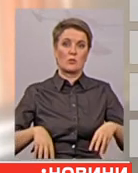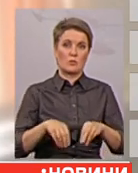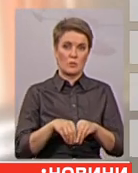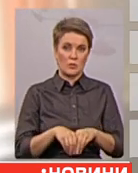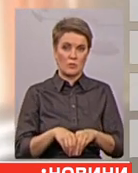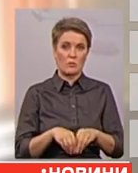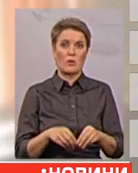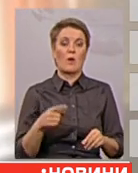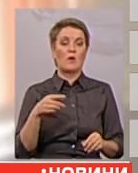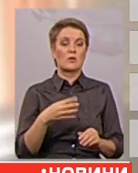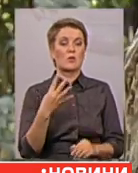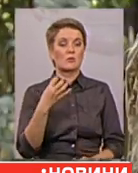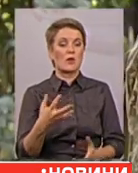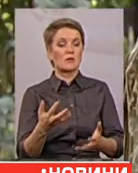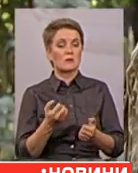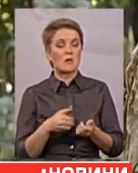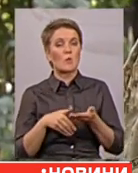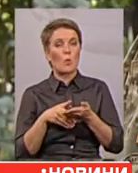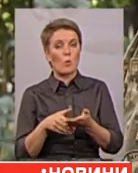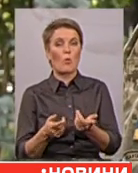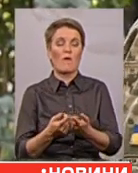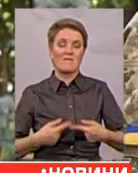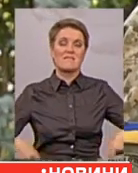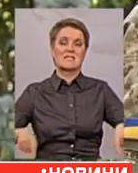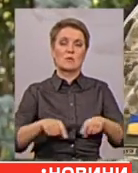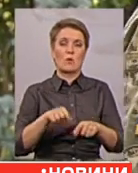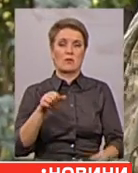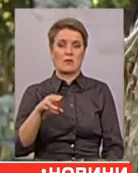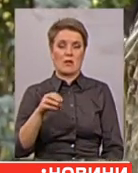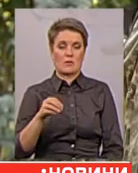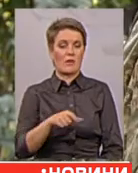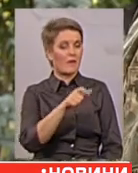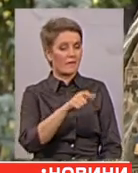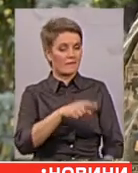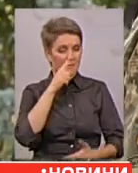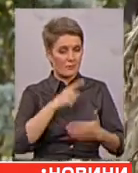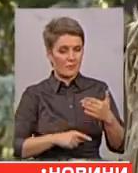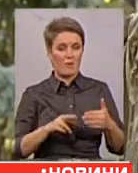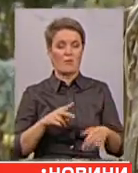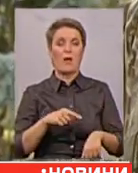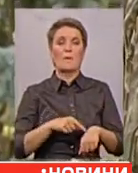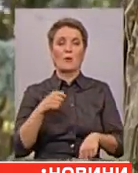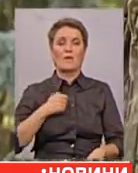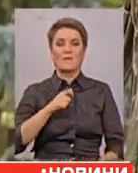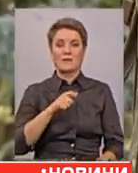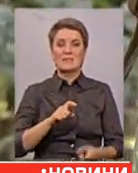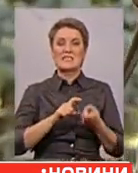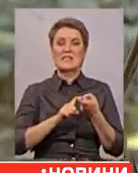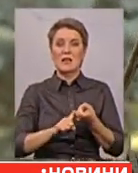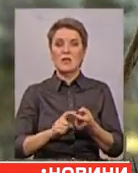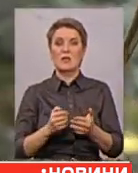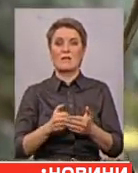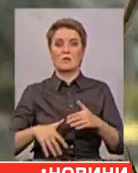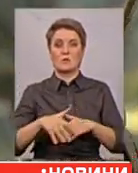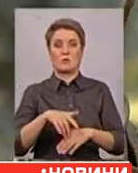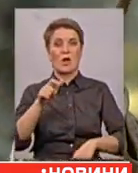психологічну допомогу дістали в зоні АТО. Владислав Петренко певен, як почуватиметься військових, залежить ще й від суспільства. Люди на мирній землі